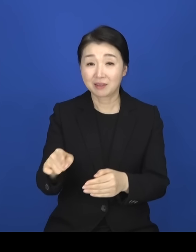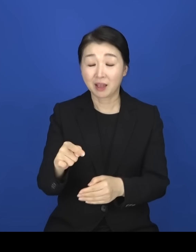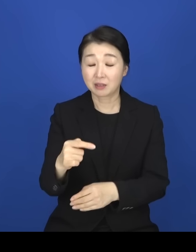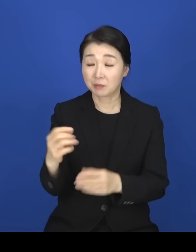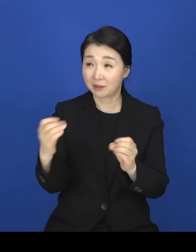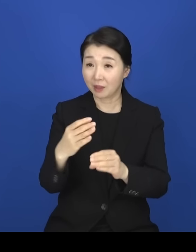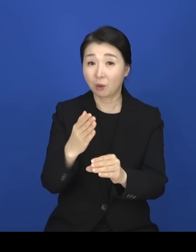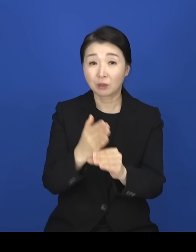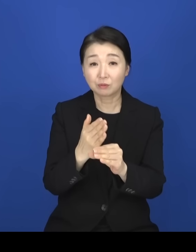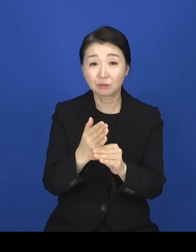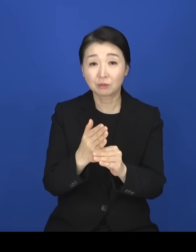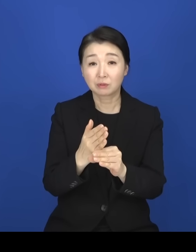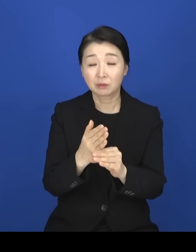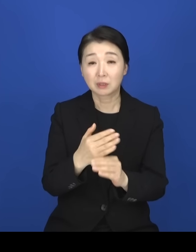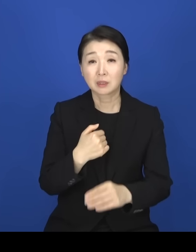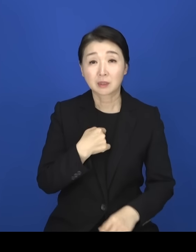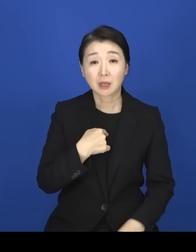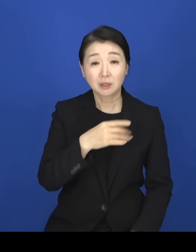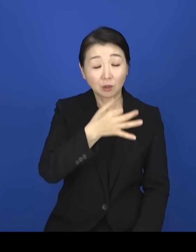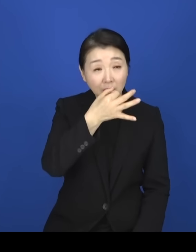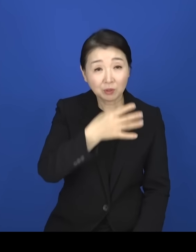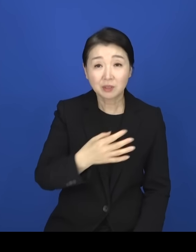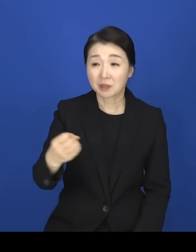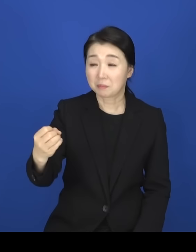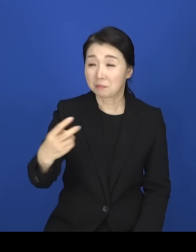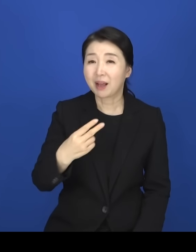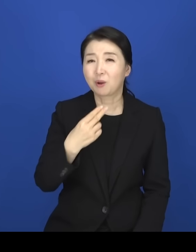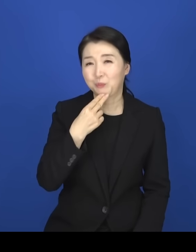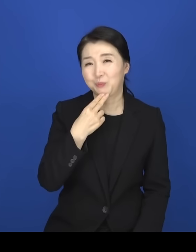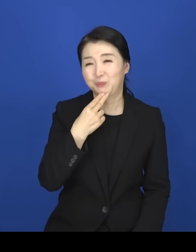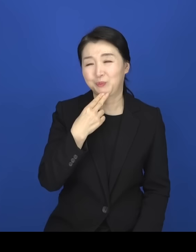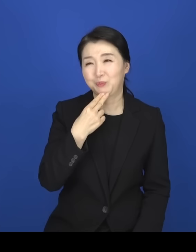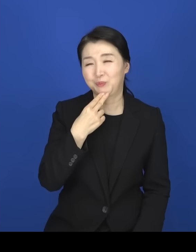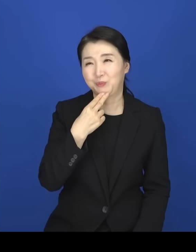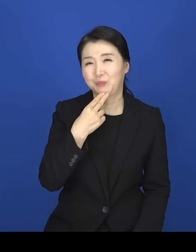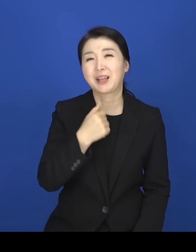저랑 얘기하다가 저한테 너 힘들지란 얘기는 제 자존심 상할까 못 하고